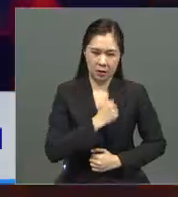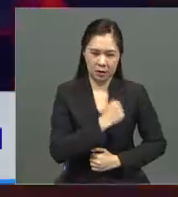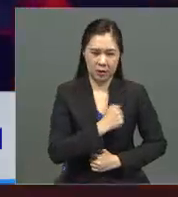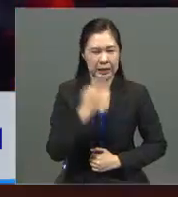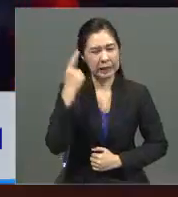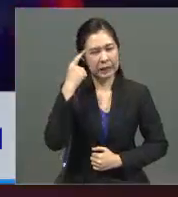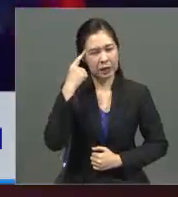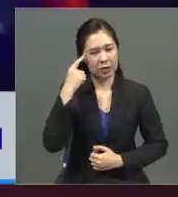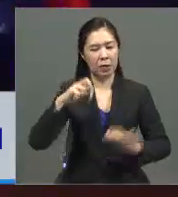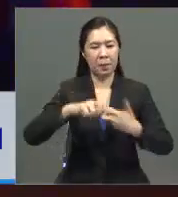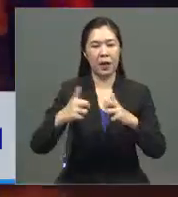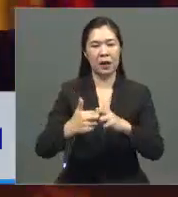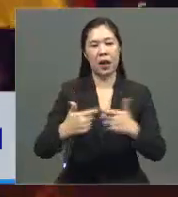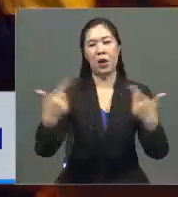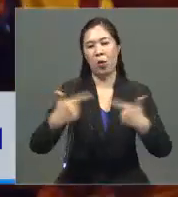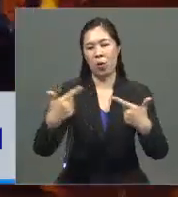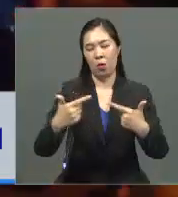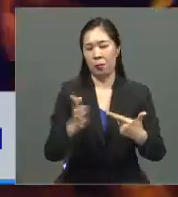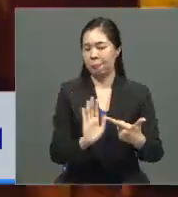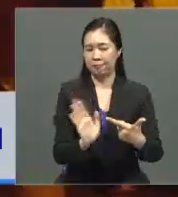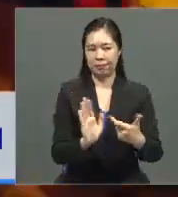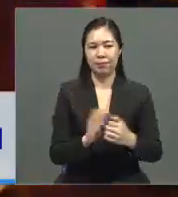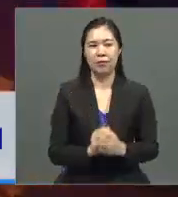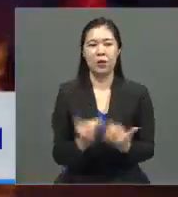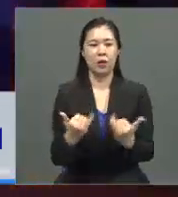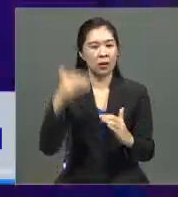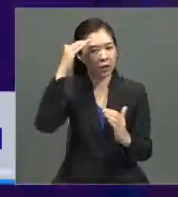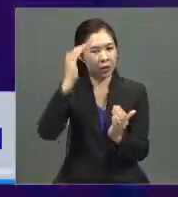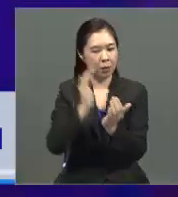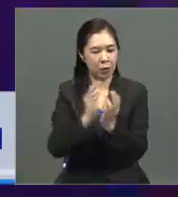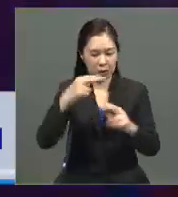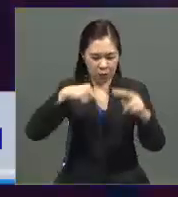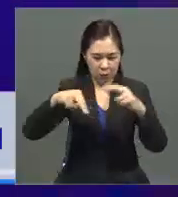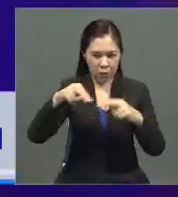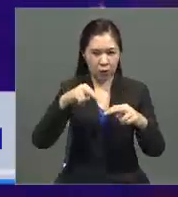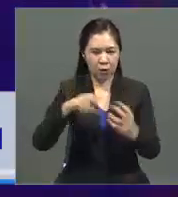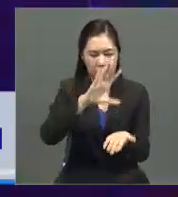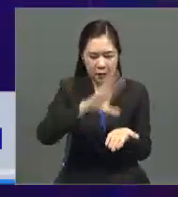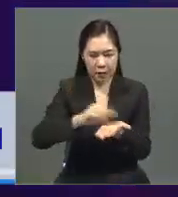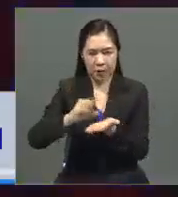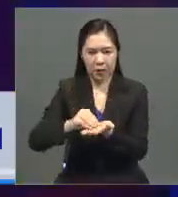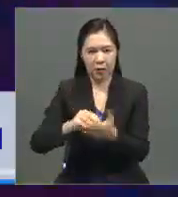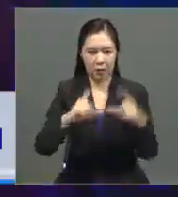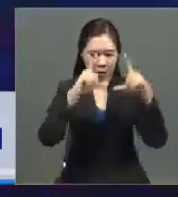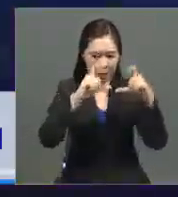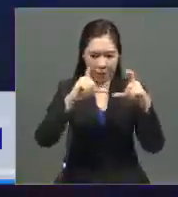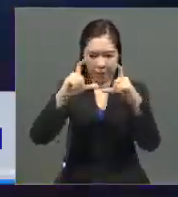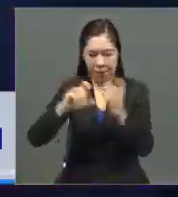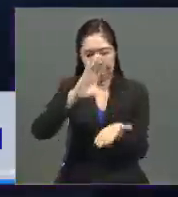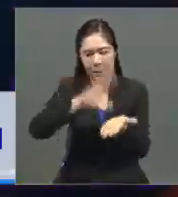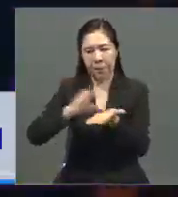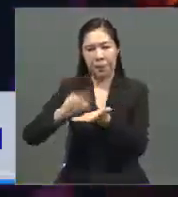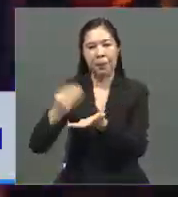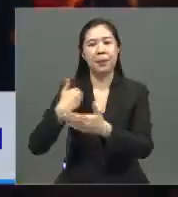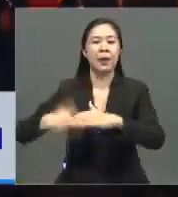ไม่คิดว่าเหตุการณ์แบบนี้จะเกิดขึ้นขณะนี้ได้ตำรวจไปสอบสวนติดตามอยู่และทราบว่ามีภาพถ่ายที่บันทึกไว้ตลอดรว